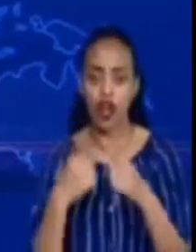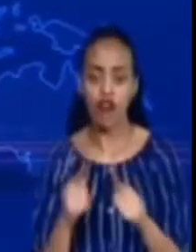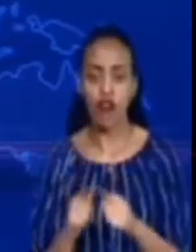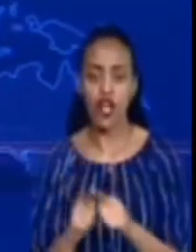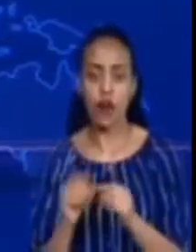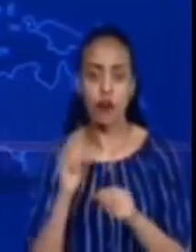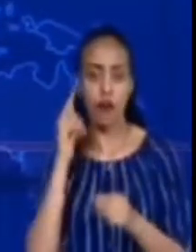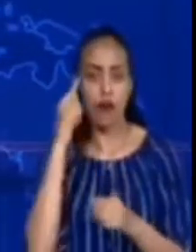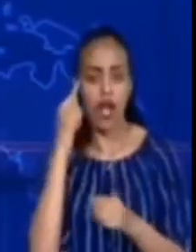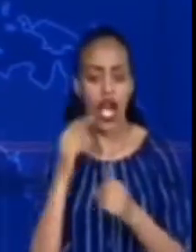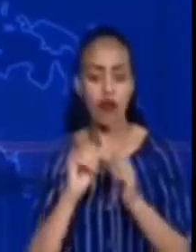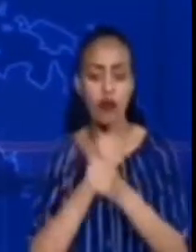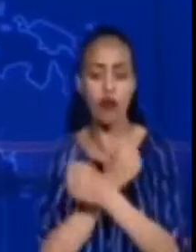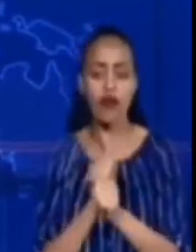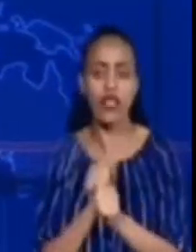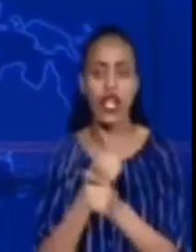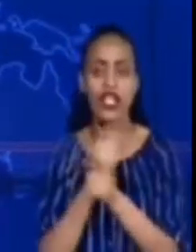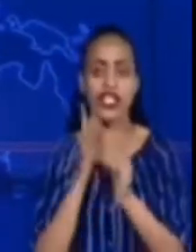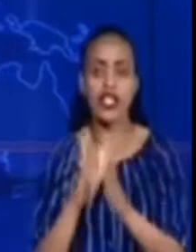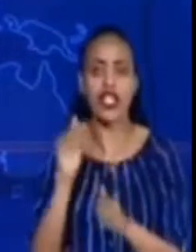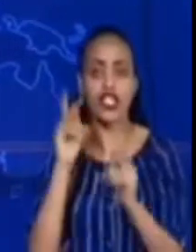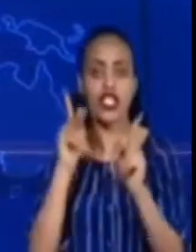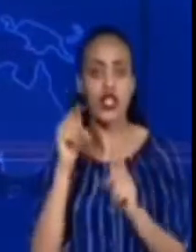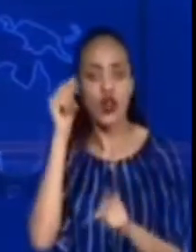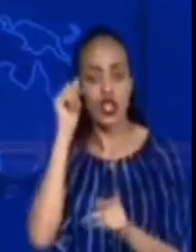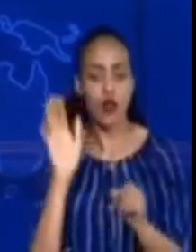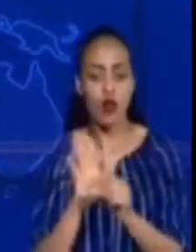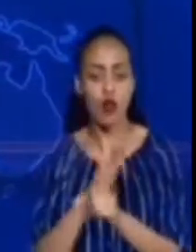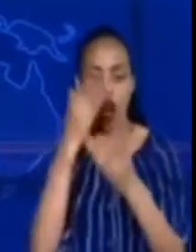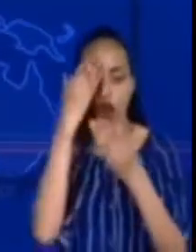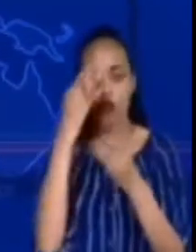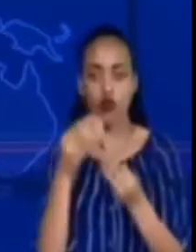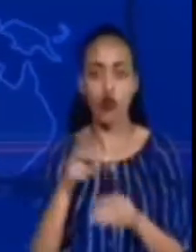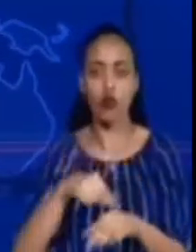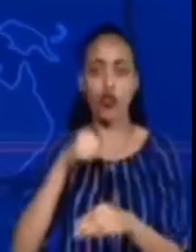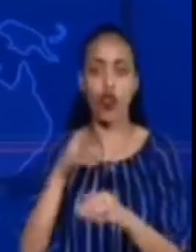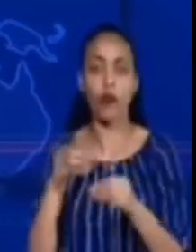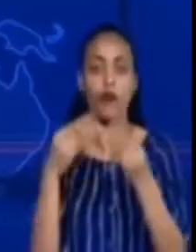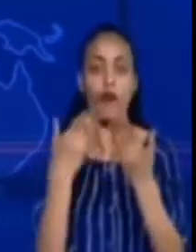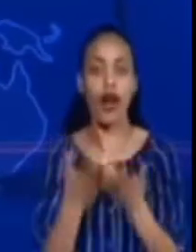foundation በአንተ ተረት ላይ አይመሰረትም አበደን አይመሰረትም